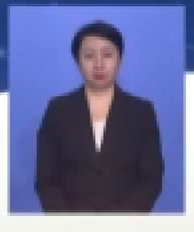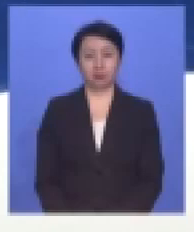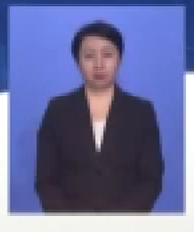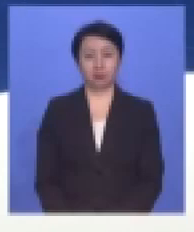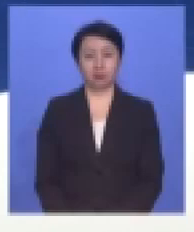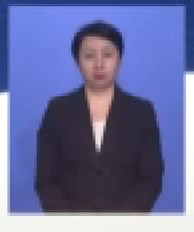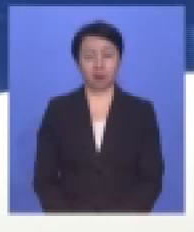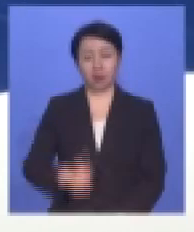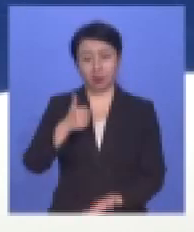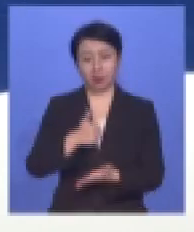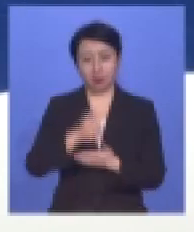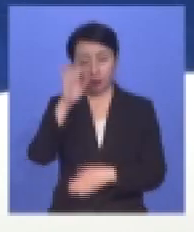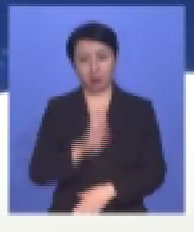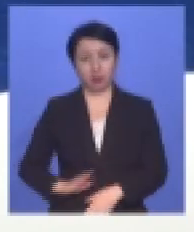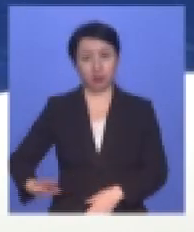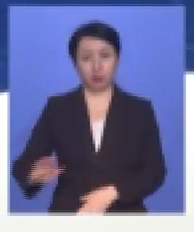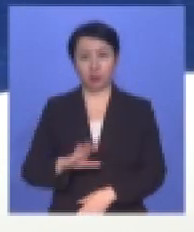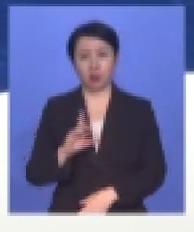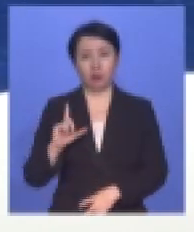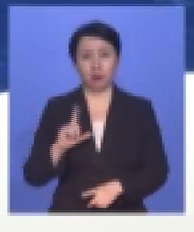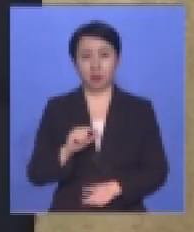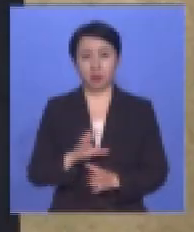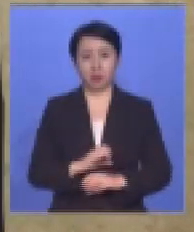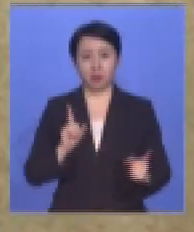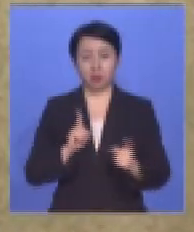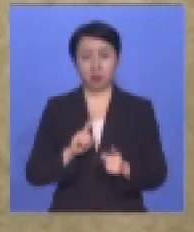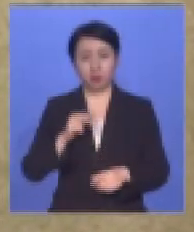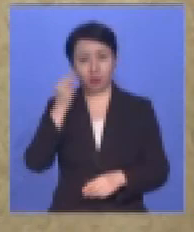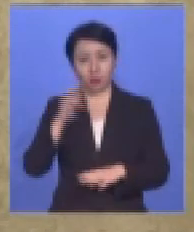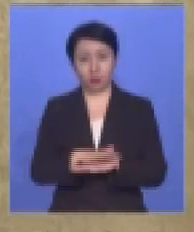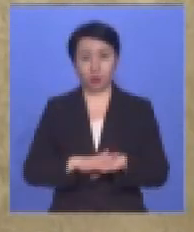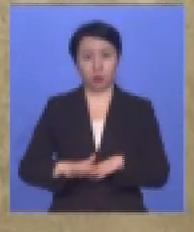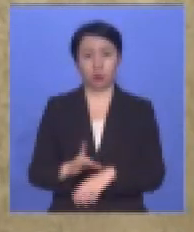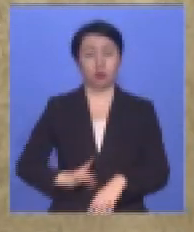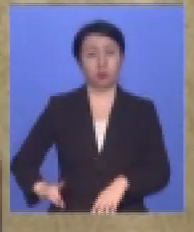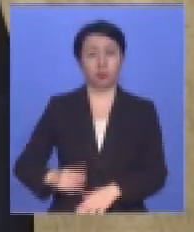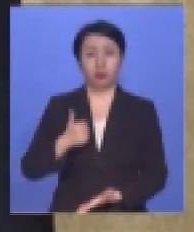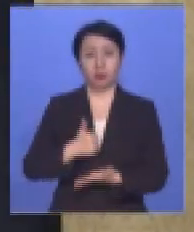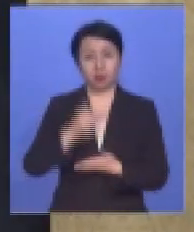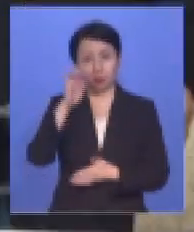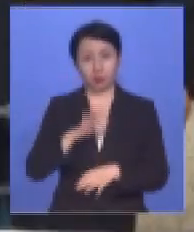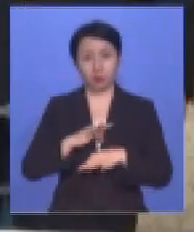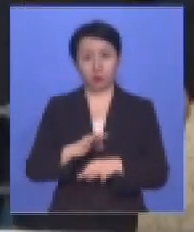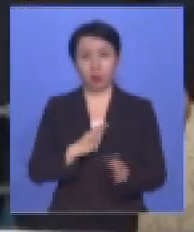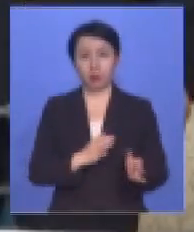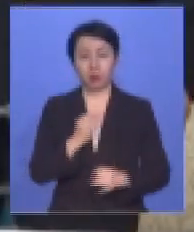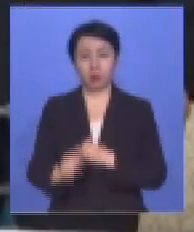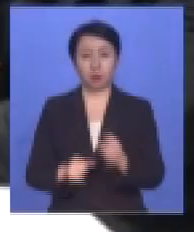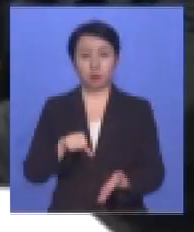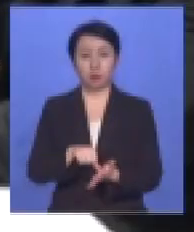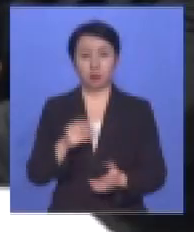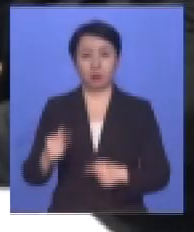о новостях Республики Касым жумар токаев прибыл с официальным визитом в китайскую народную Республику президент провёл ряд